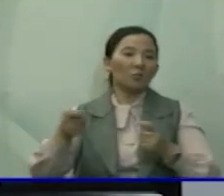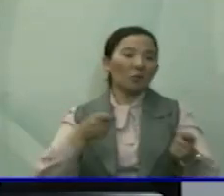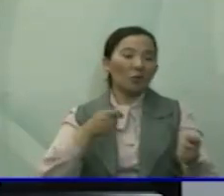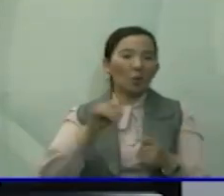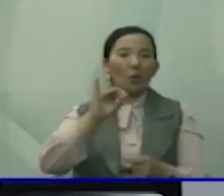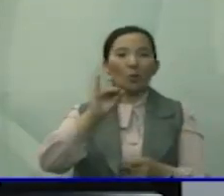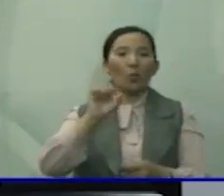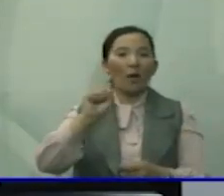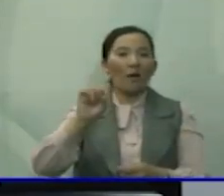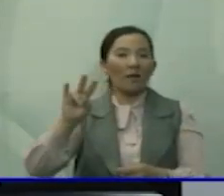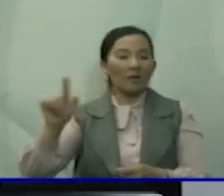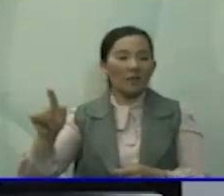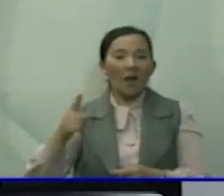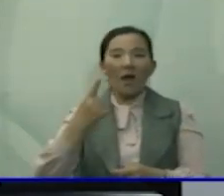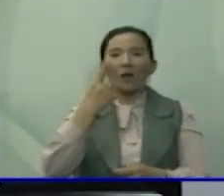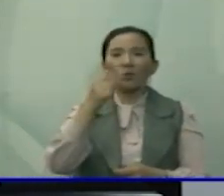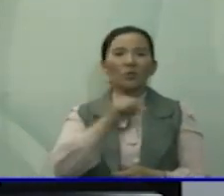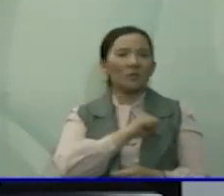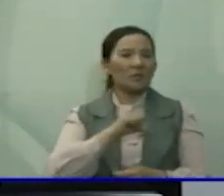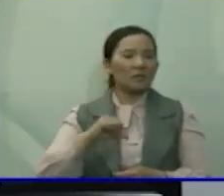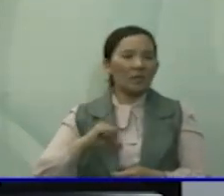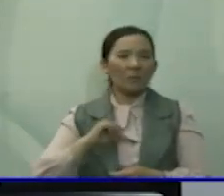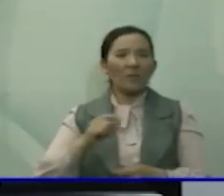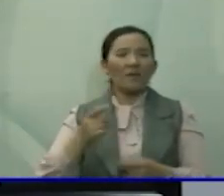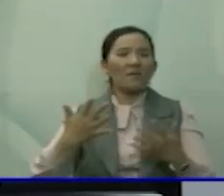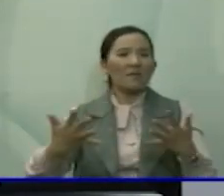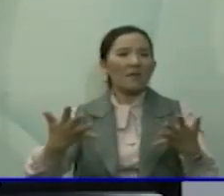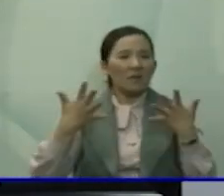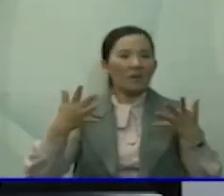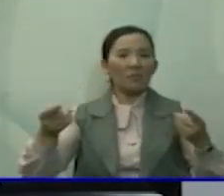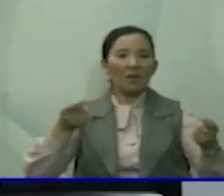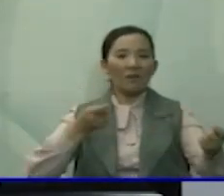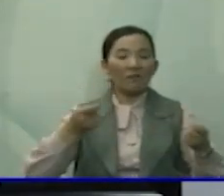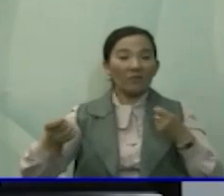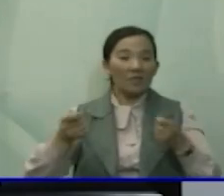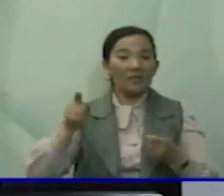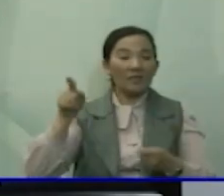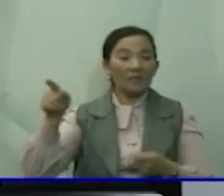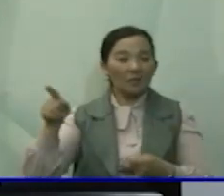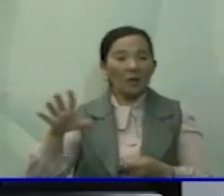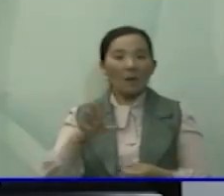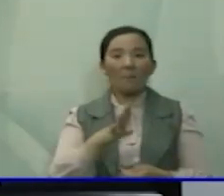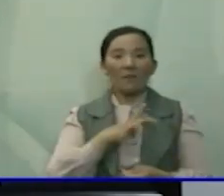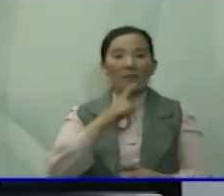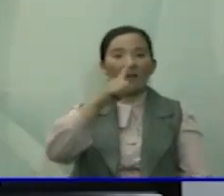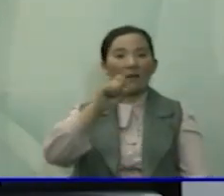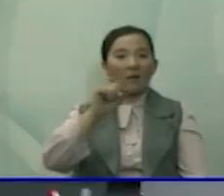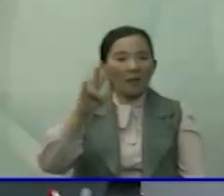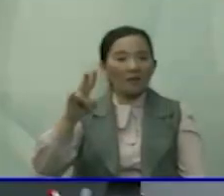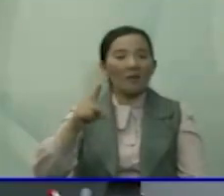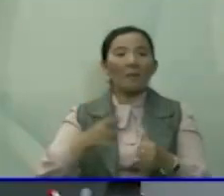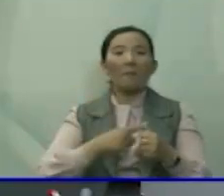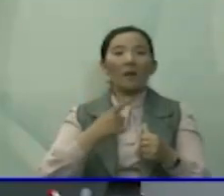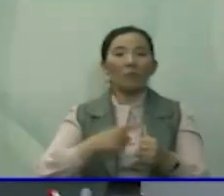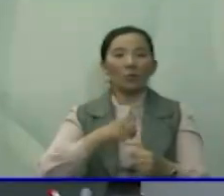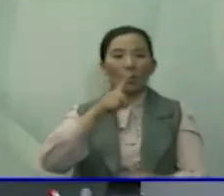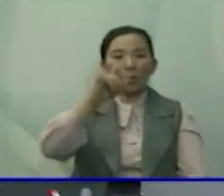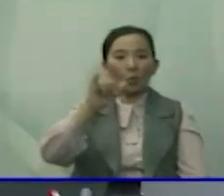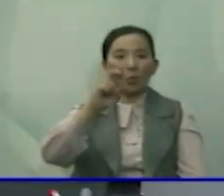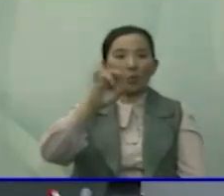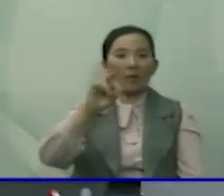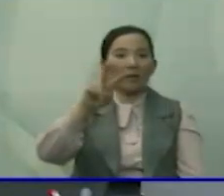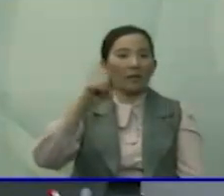одним из наиболее ярких правителей ёенской династий был хан по имени хубилай